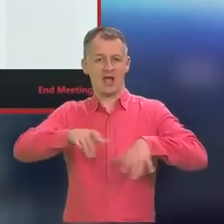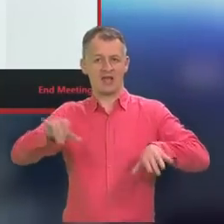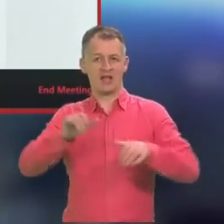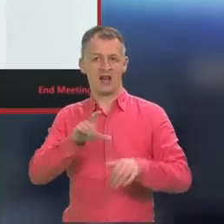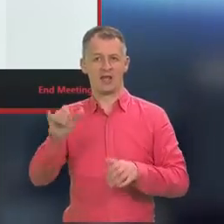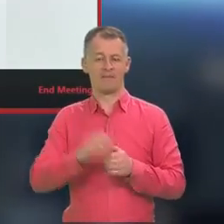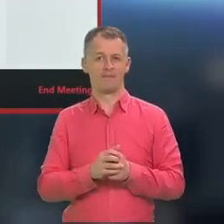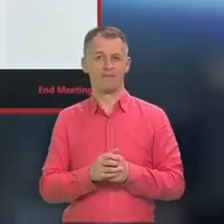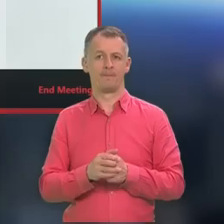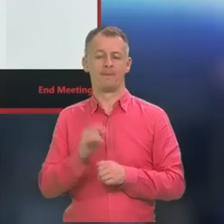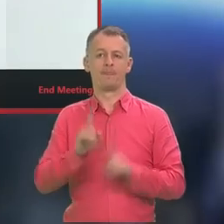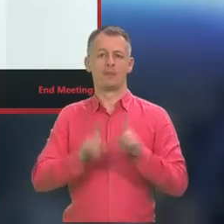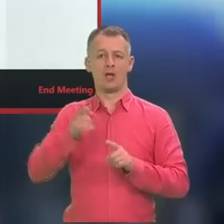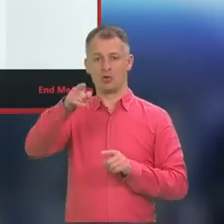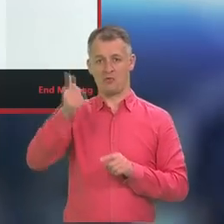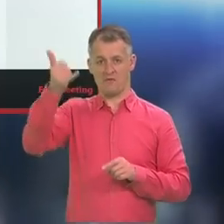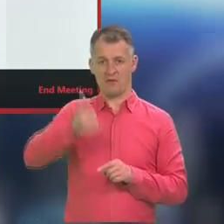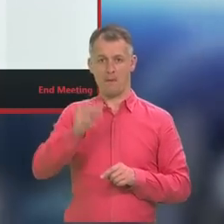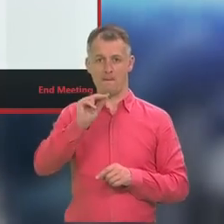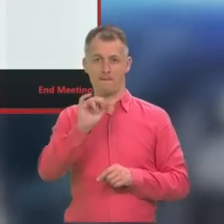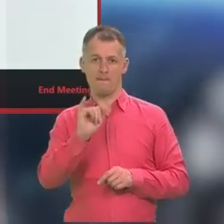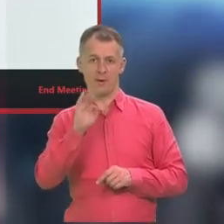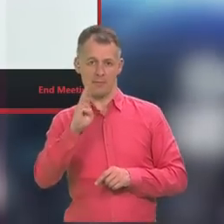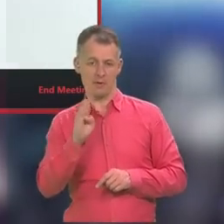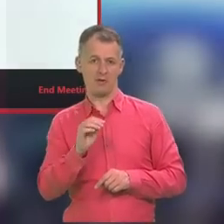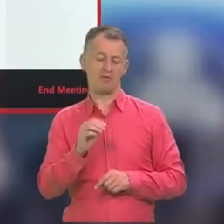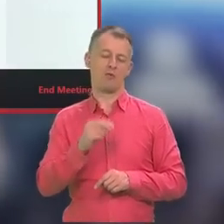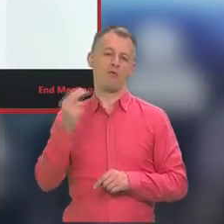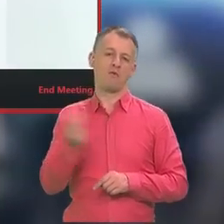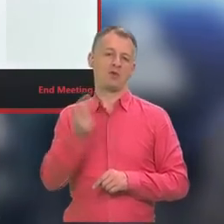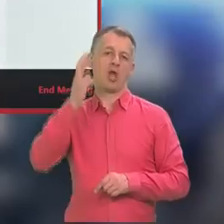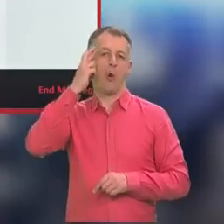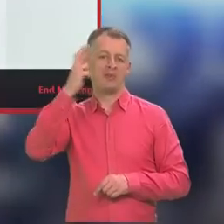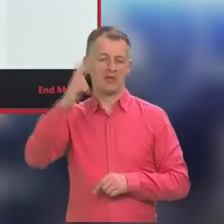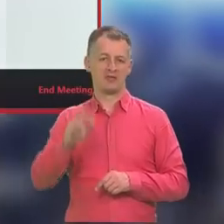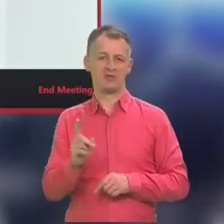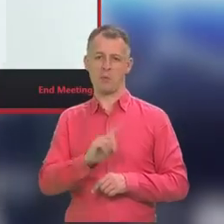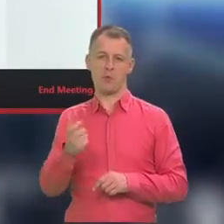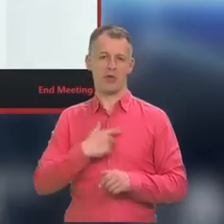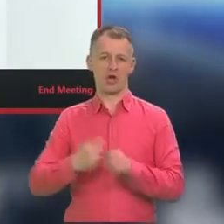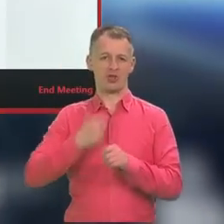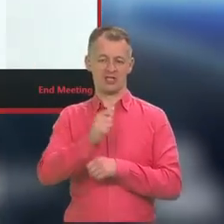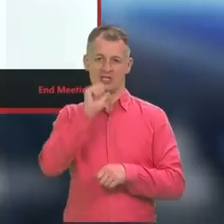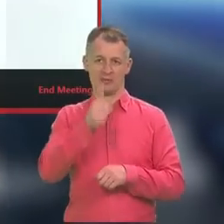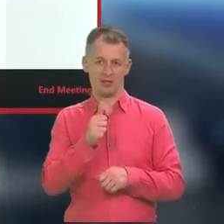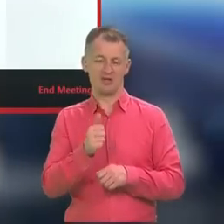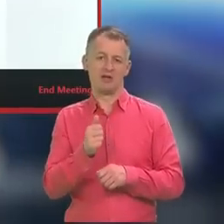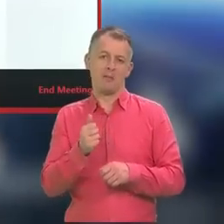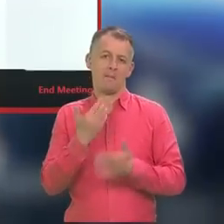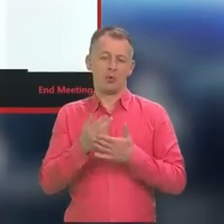PIB. Și atunci dacă tu vii cu un PIB din ăsta super optimist, pe care nu prea poate să-l conteste nimeni, fiind un PIB